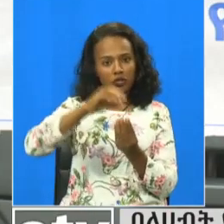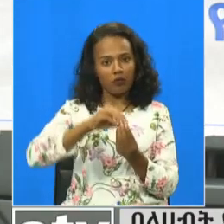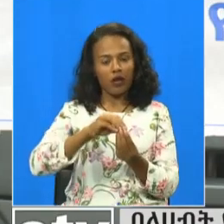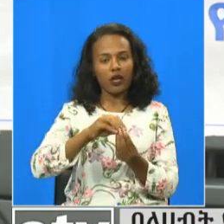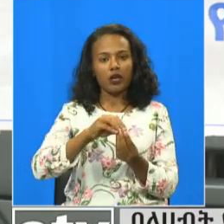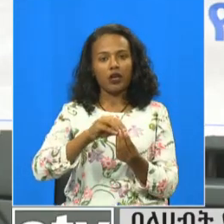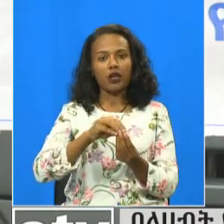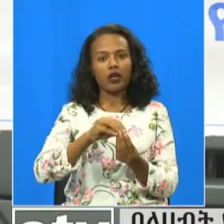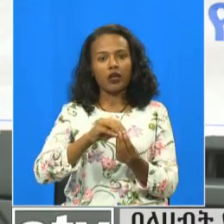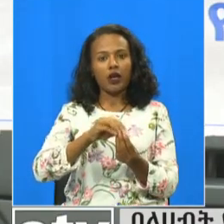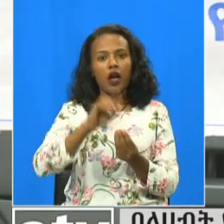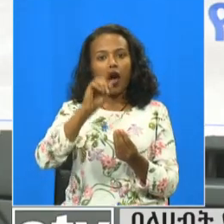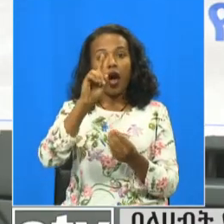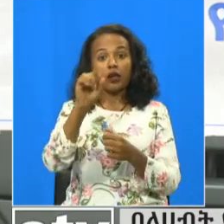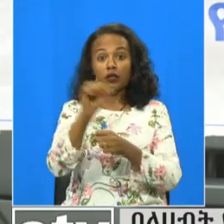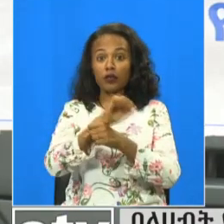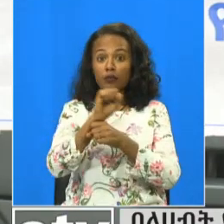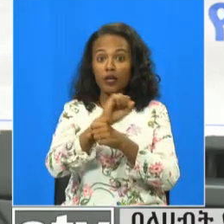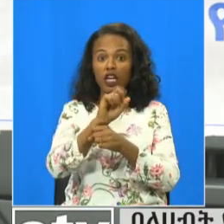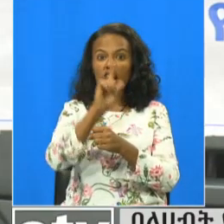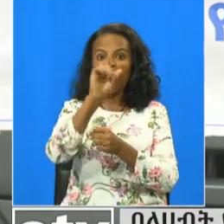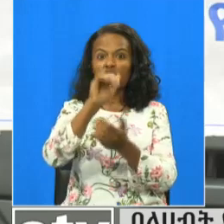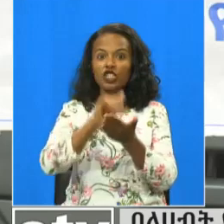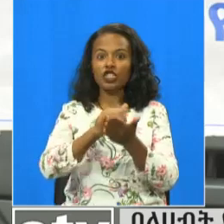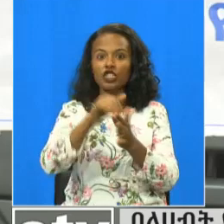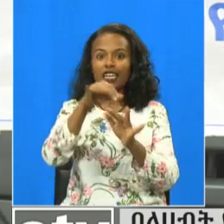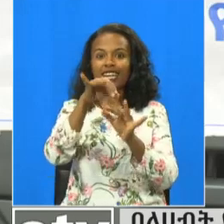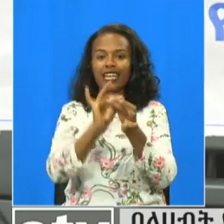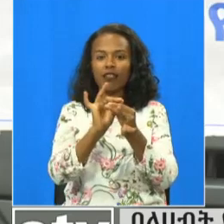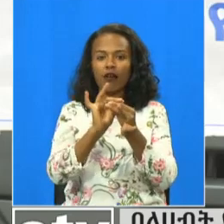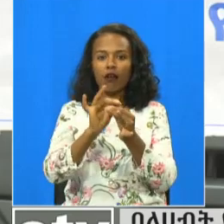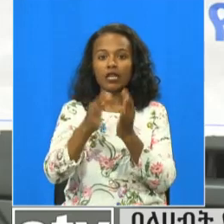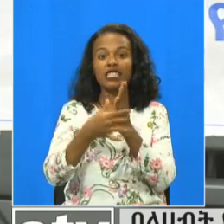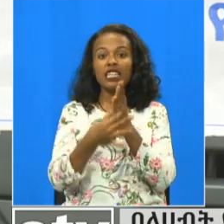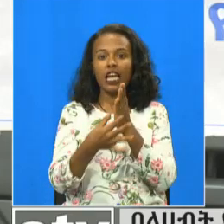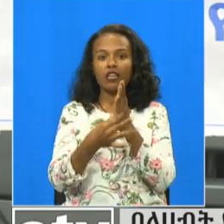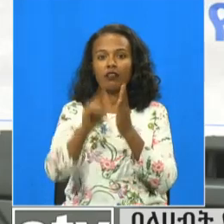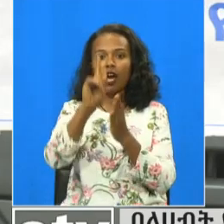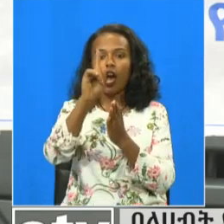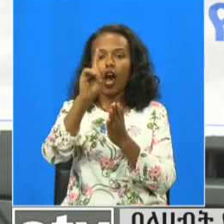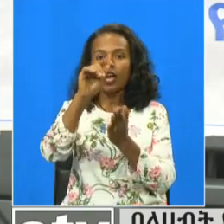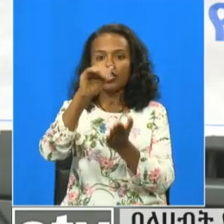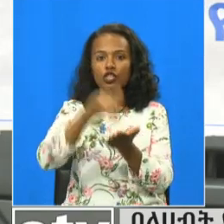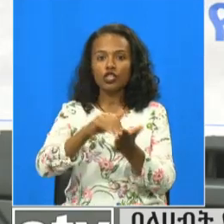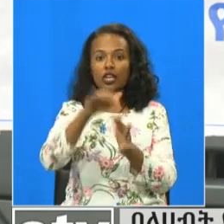ደግሞ አንዱ መኪና 1000 ሊትር ዘይት፣ 1000 ሊትር